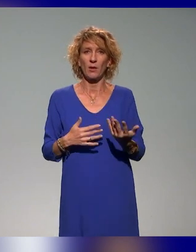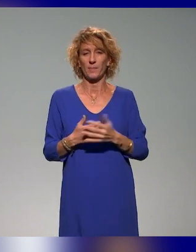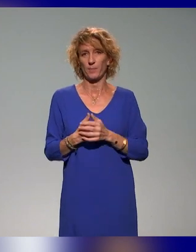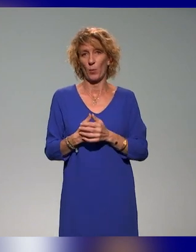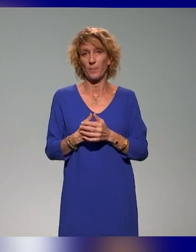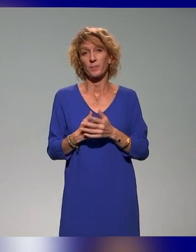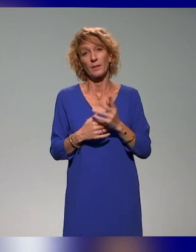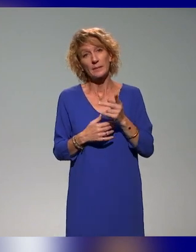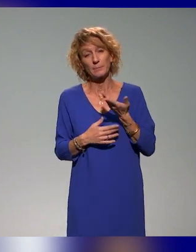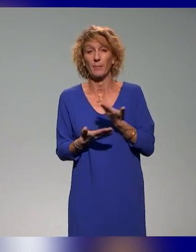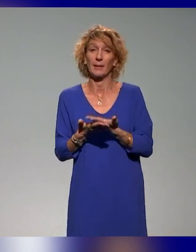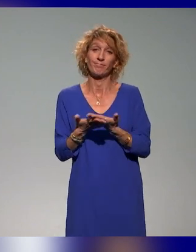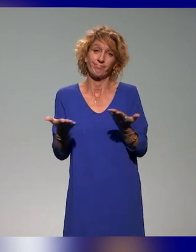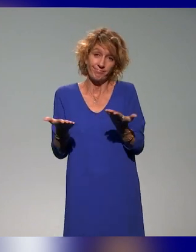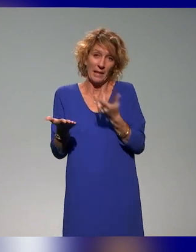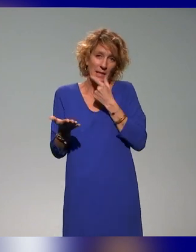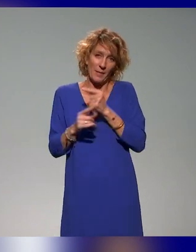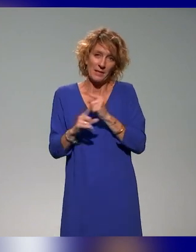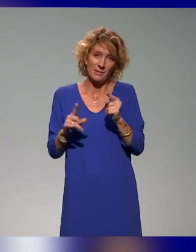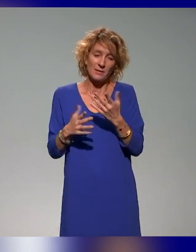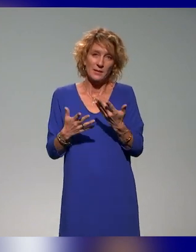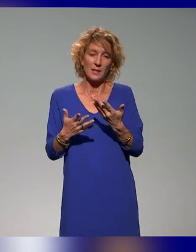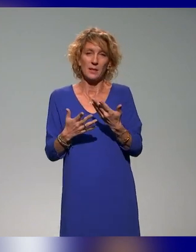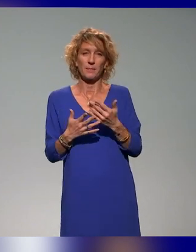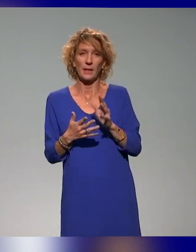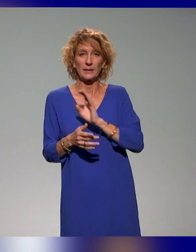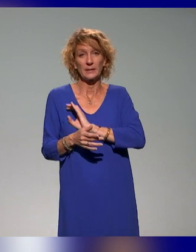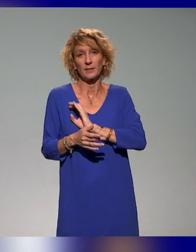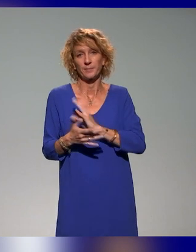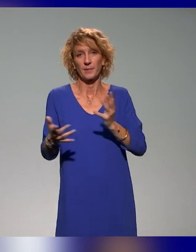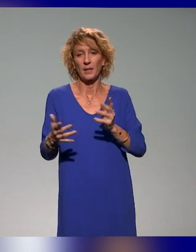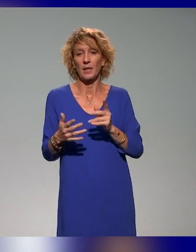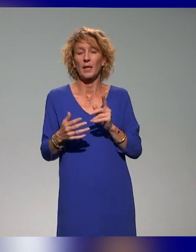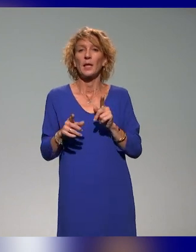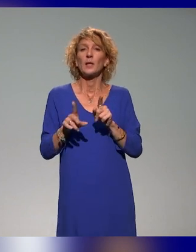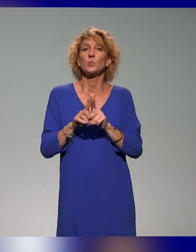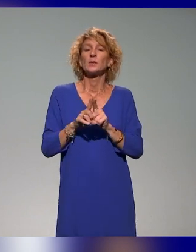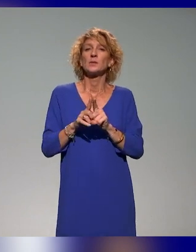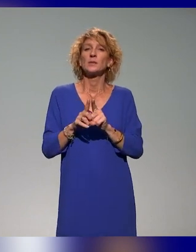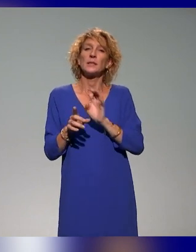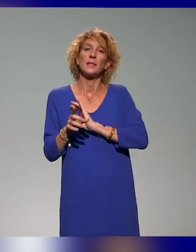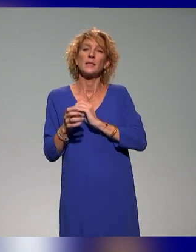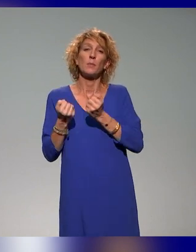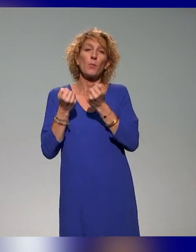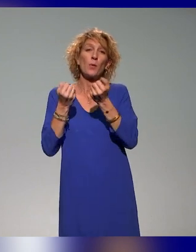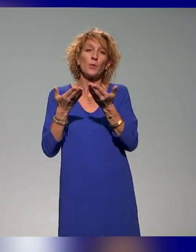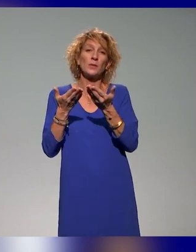c'est pas toujours simple, hein, faut le faire autant qu'on peut. Et puis, tenter de proposer des